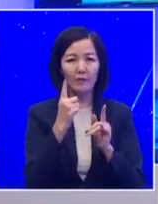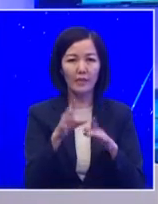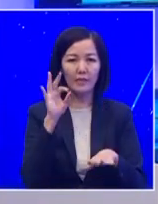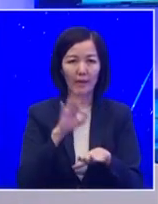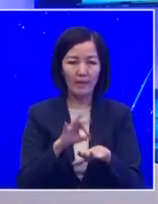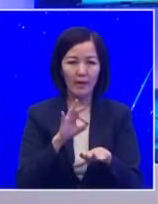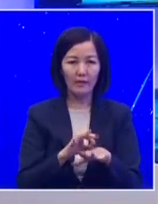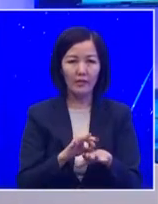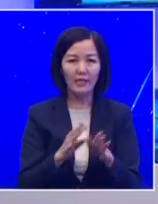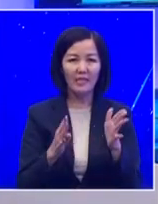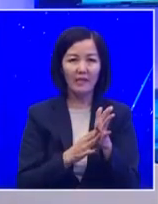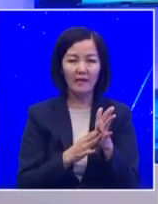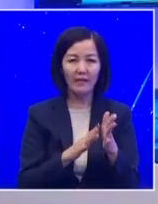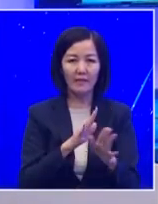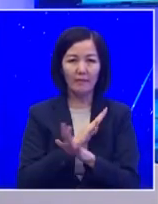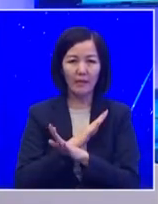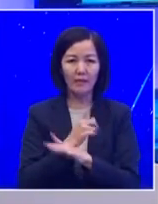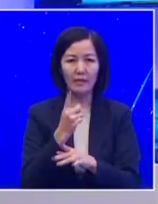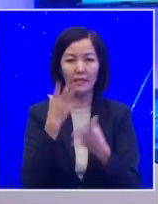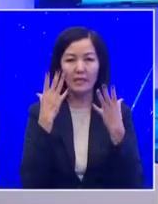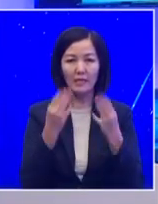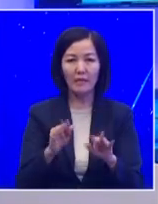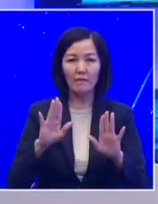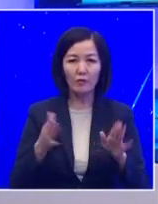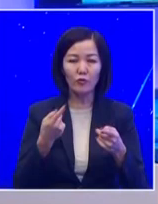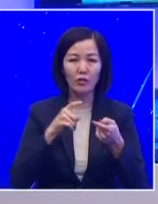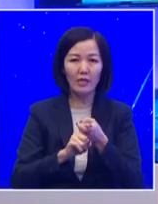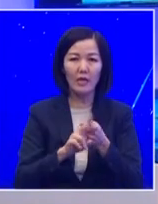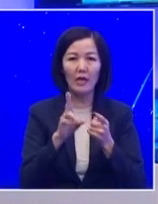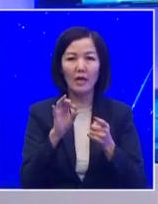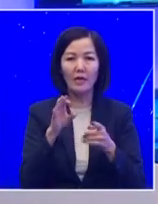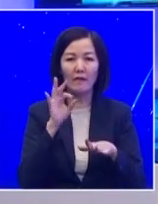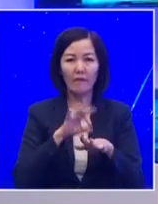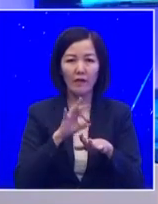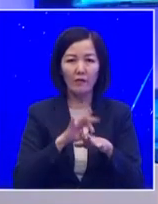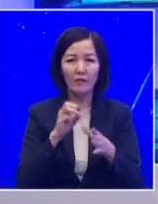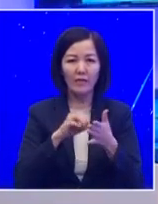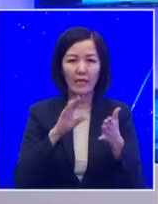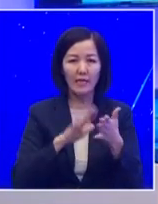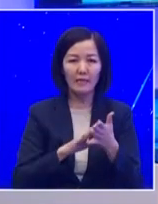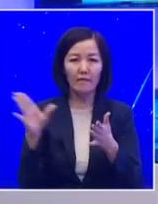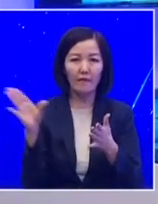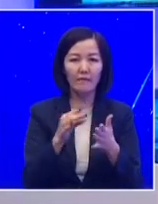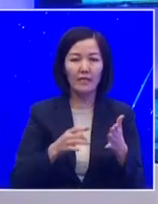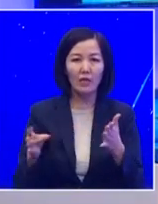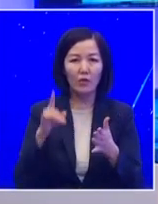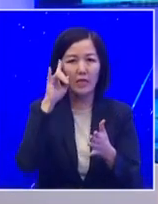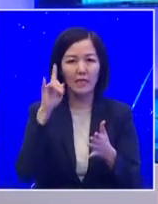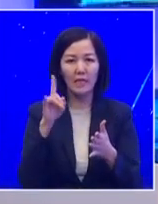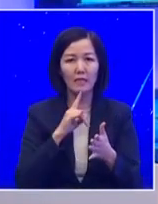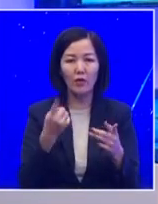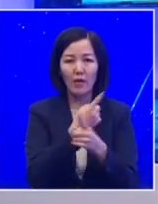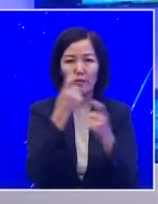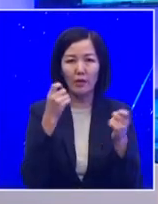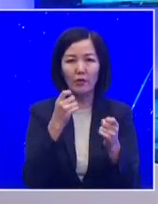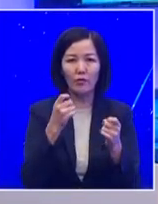681 заболевший и 9 смертей за сутки. Случаи заражения коронавирусной инфекцией зарегистрированы во всех регионах Казахстана,